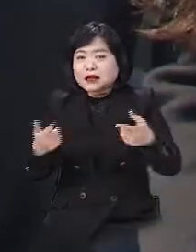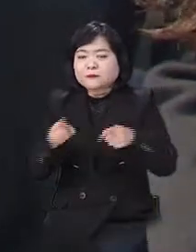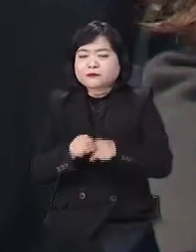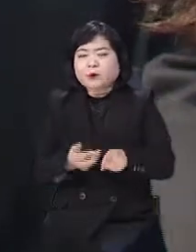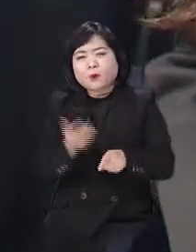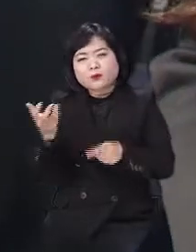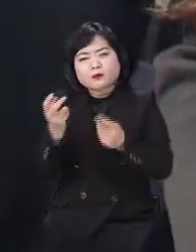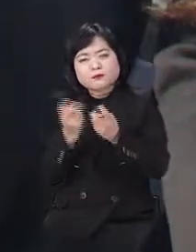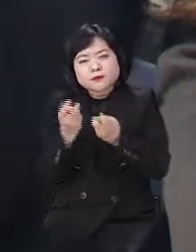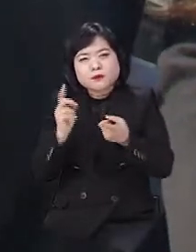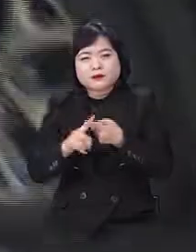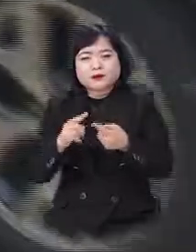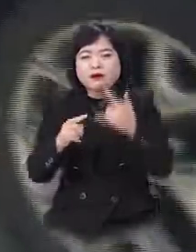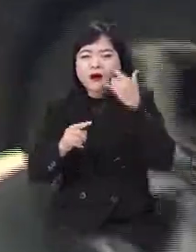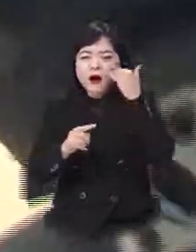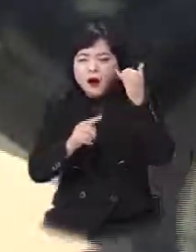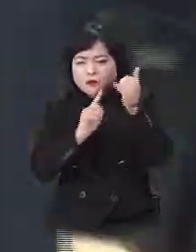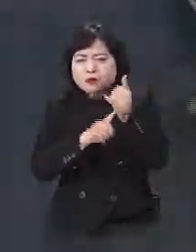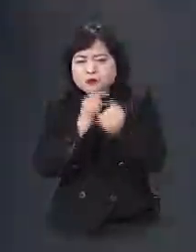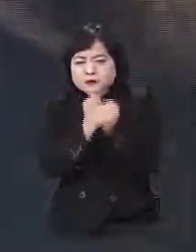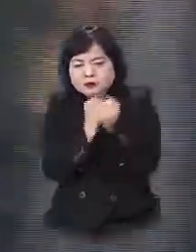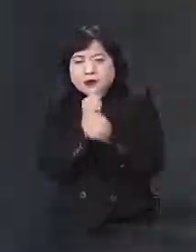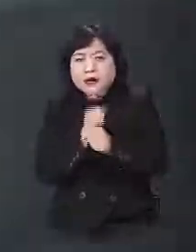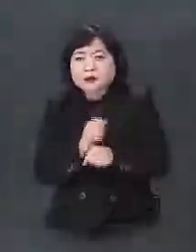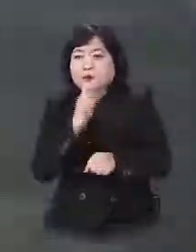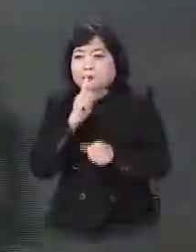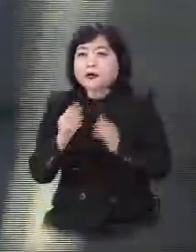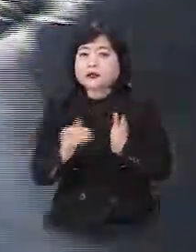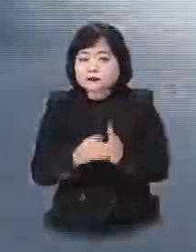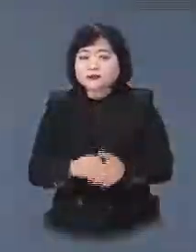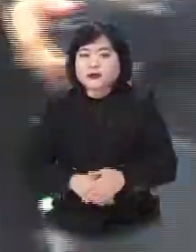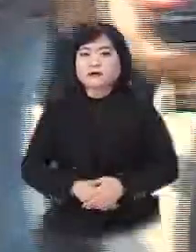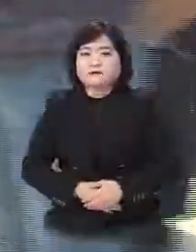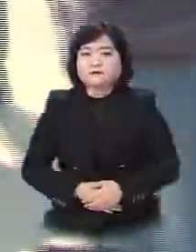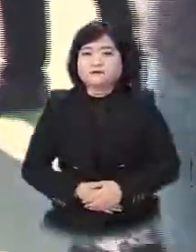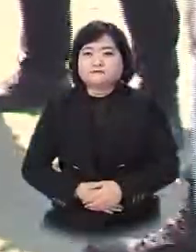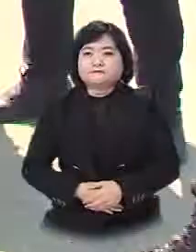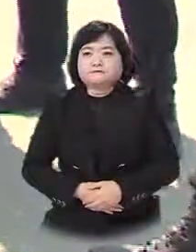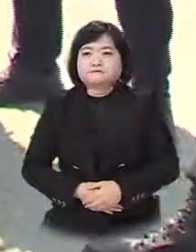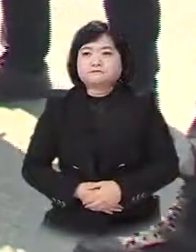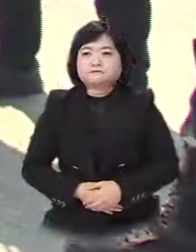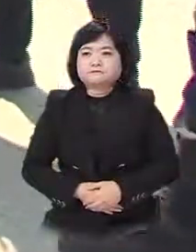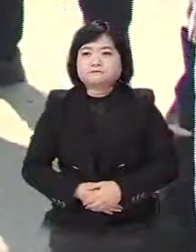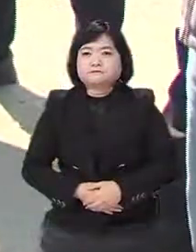놓고 학부모들을 설득하겠다고 밝혔습니다. TBC 이종웅입니다.